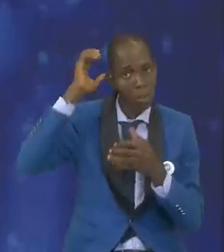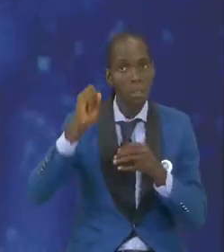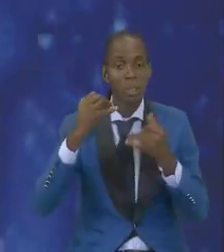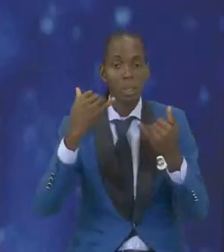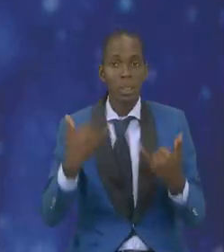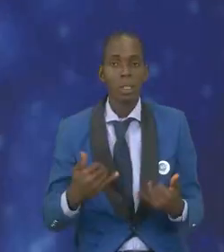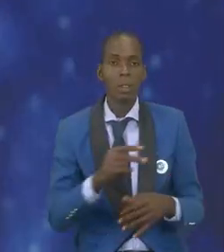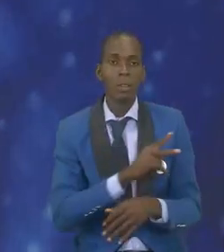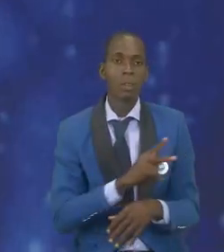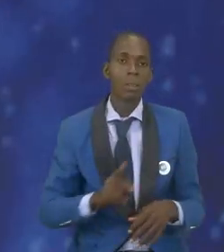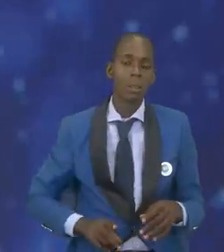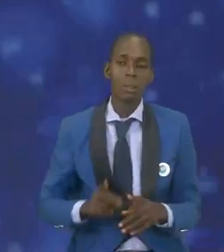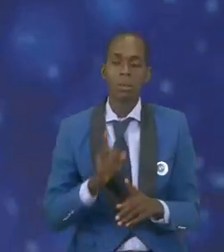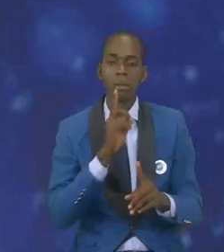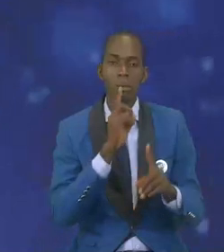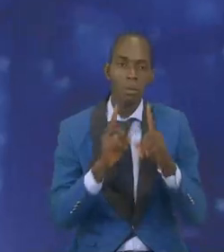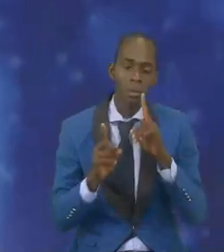lion